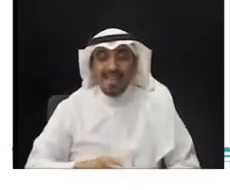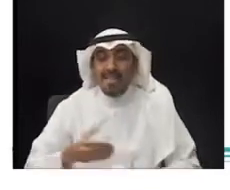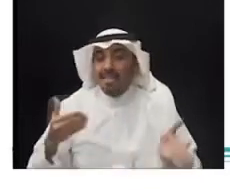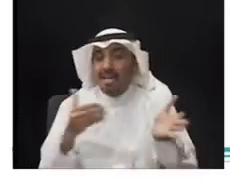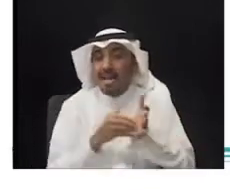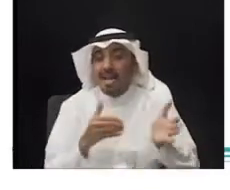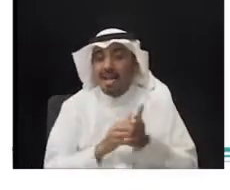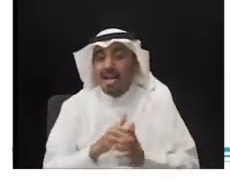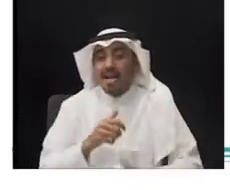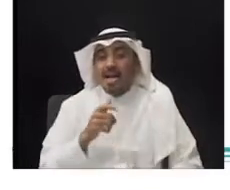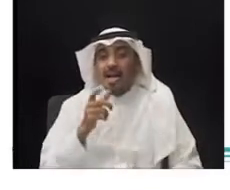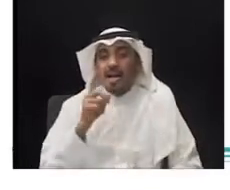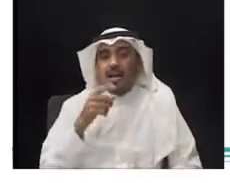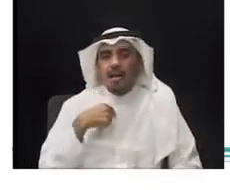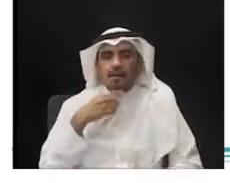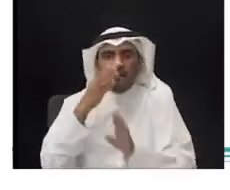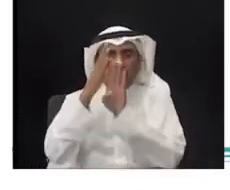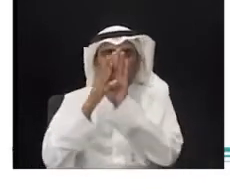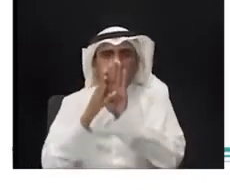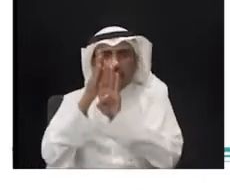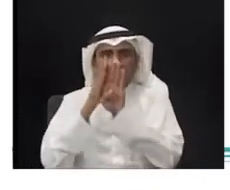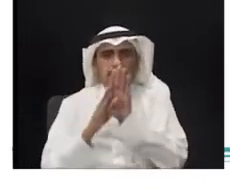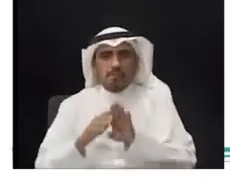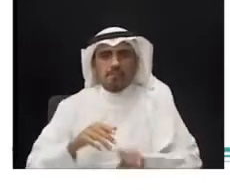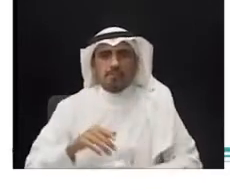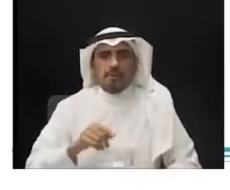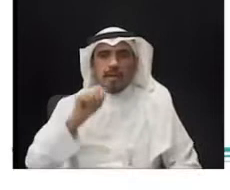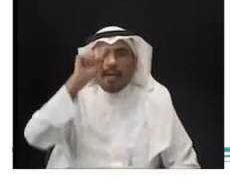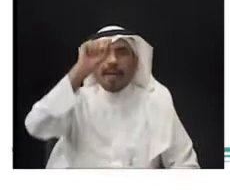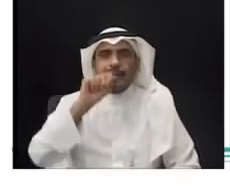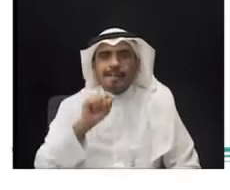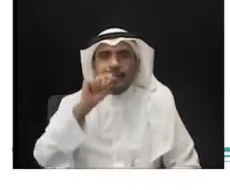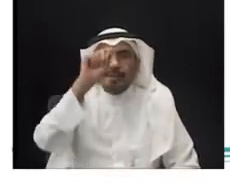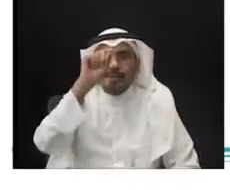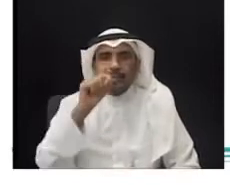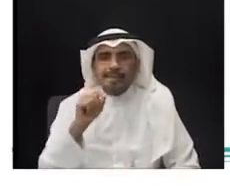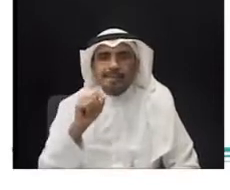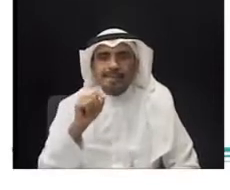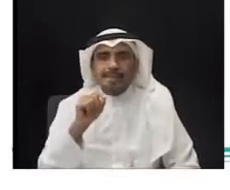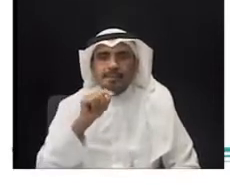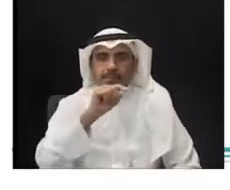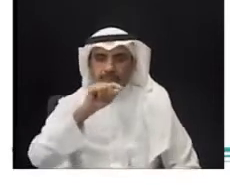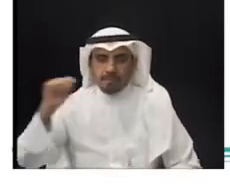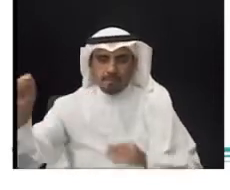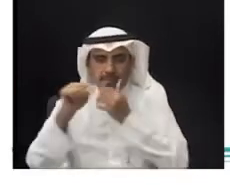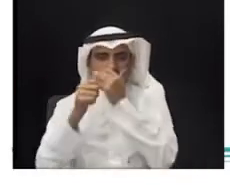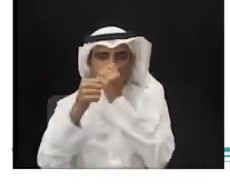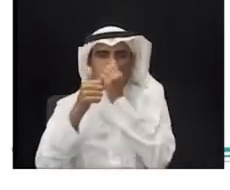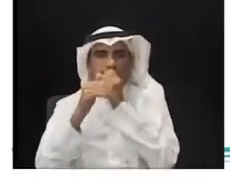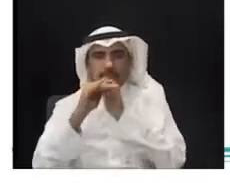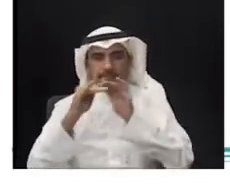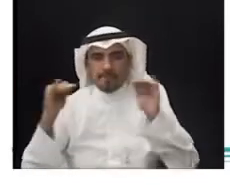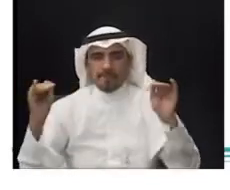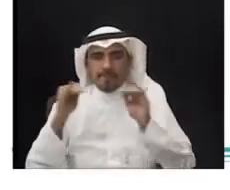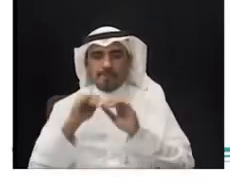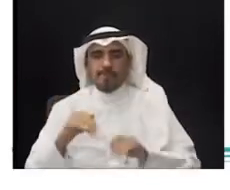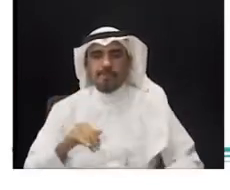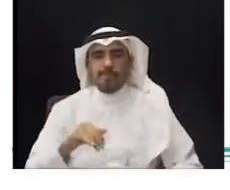والكلمات التي في نهايتها همزة سنضع عمود، عفوا سنضع خط بالعرض